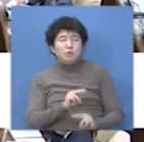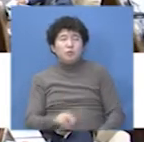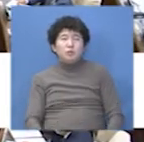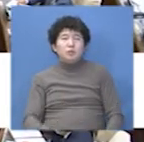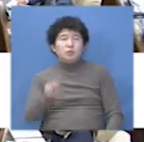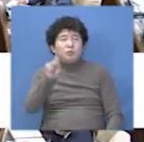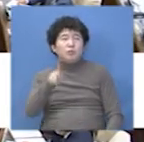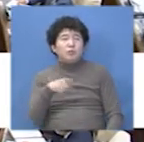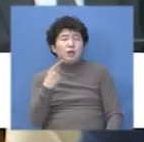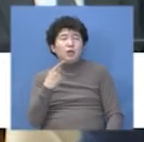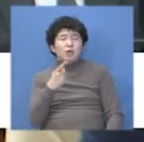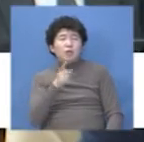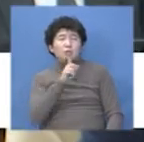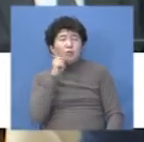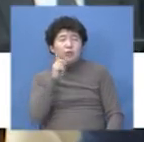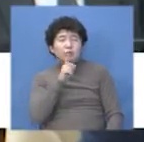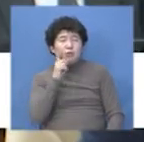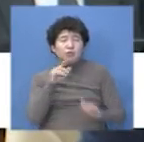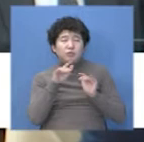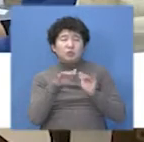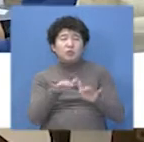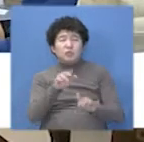вовлекая молодежь в дела страны.